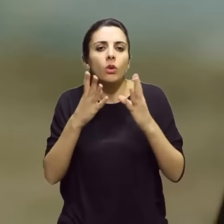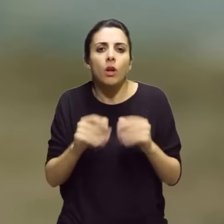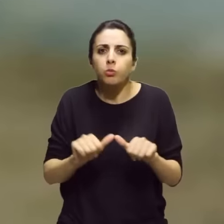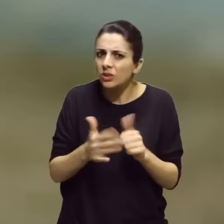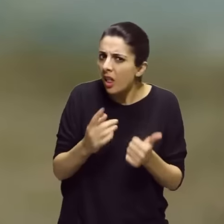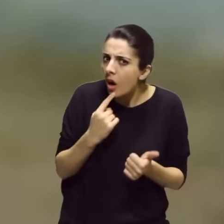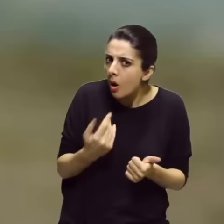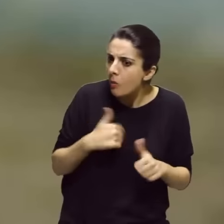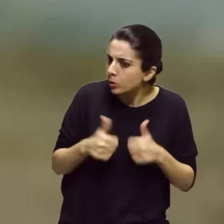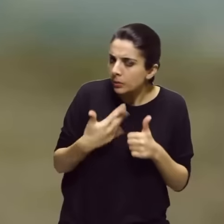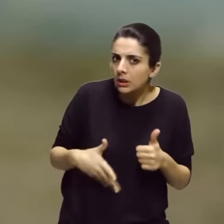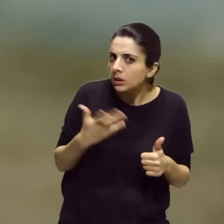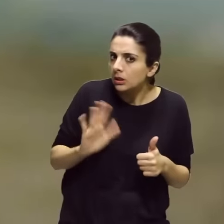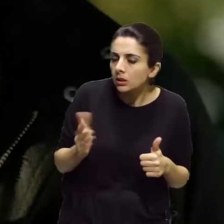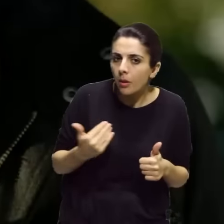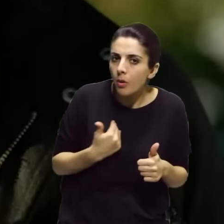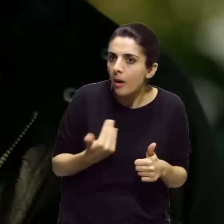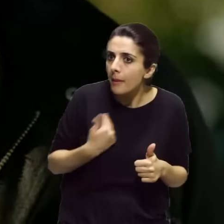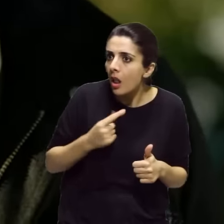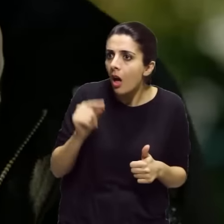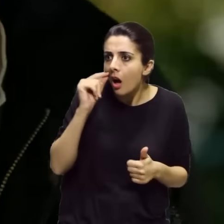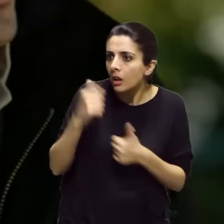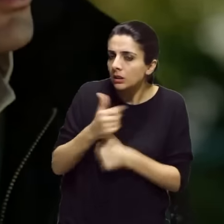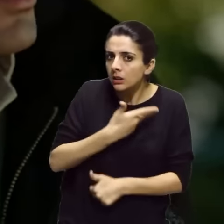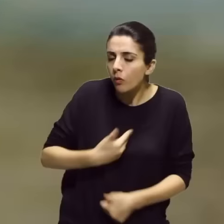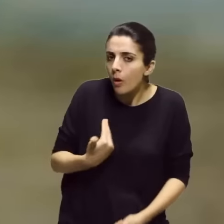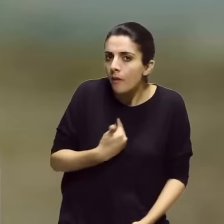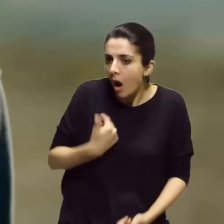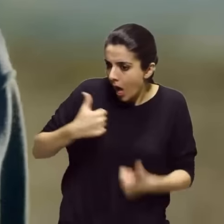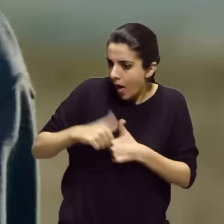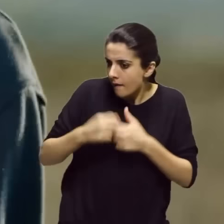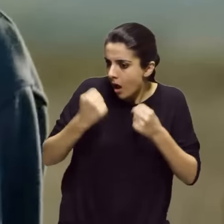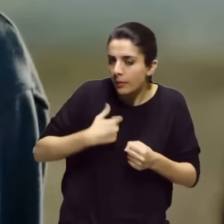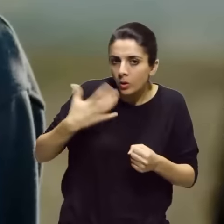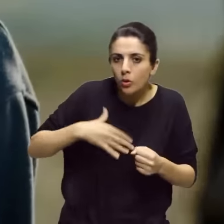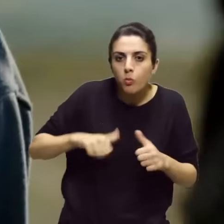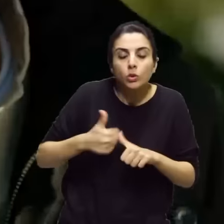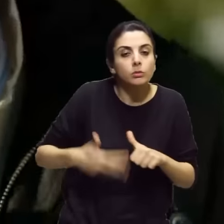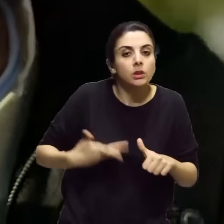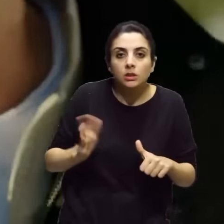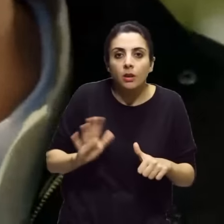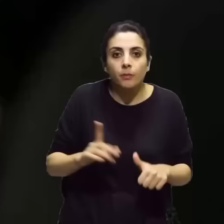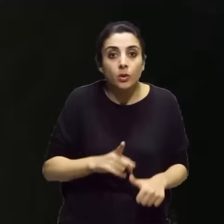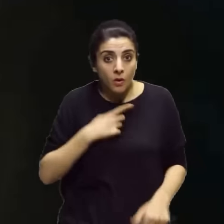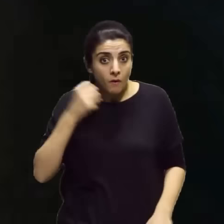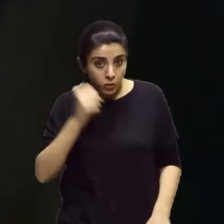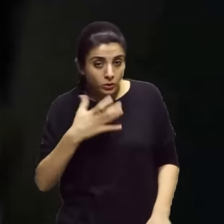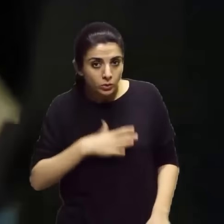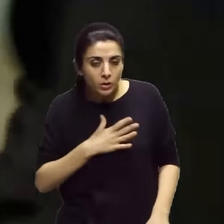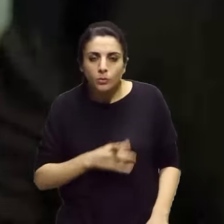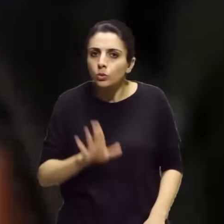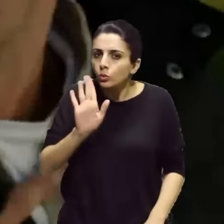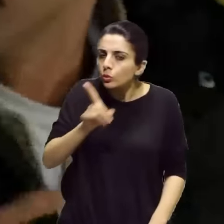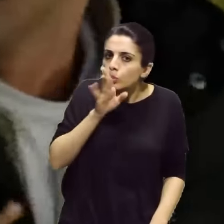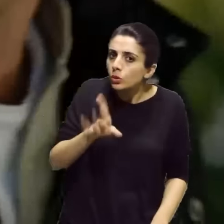Ne boşanması ya ben boşanmak falan istemiyorum ki. Ben seviyorum kocamı. Evli kalmak istiyorum onunla ne boşanması. Ağzını burnunu kırarım Sinan.